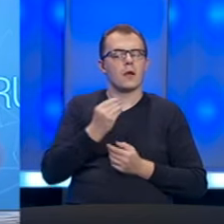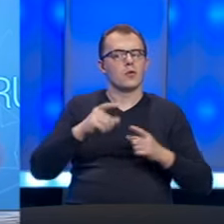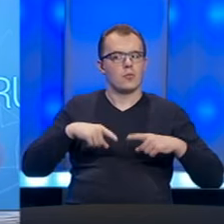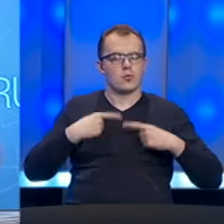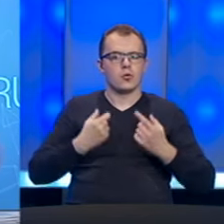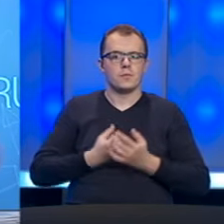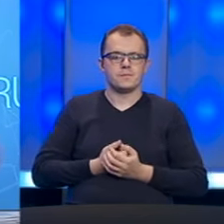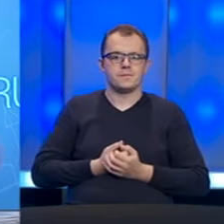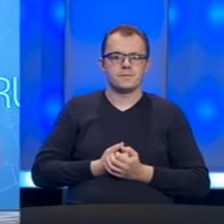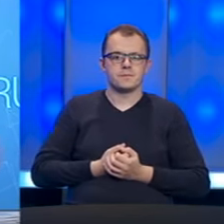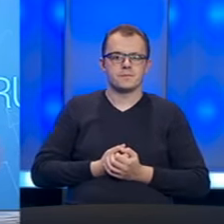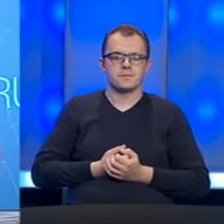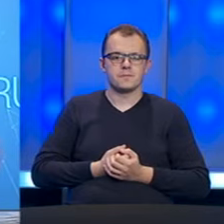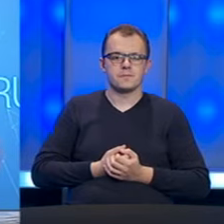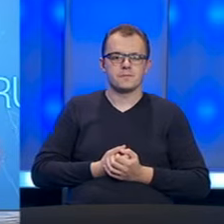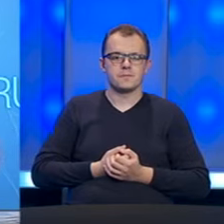i tebi.